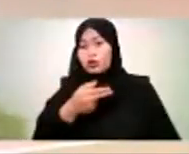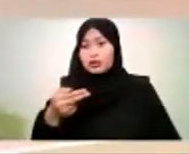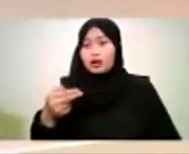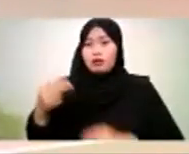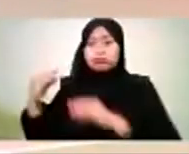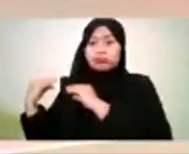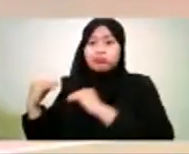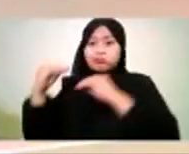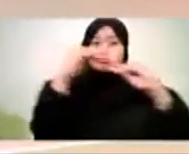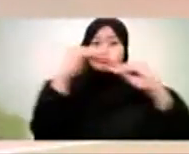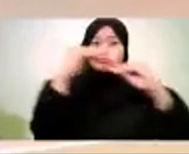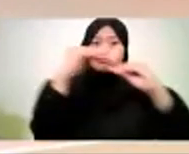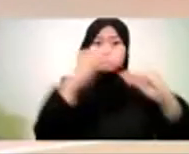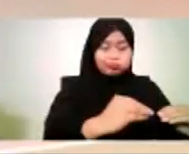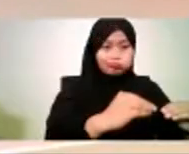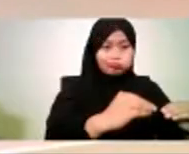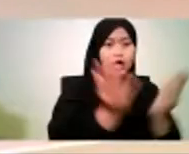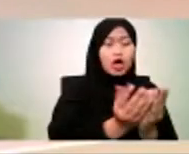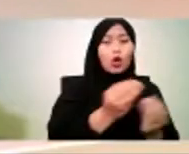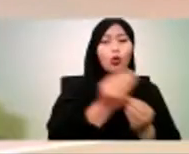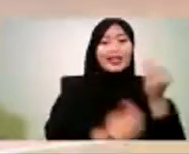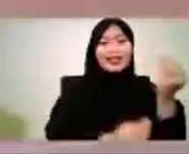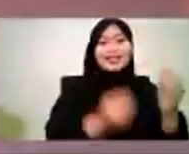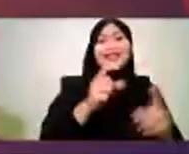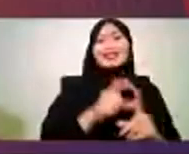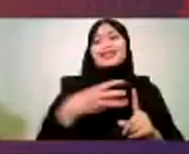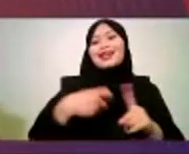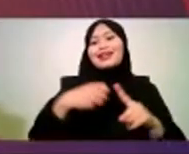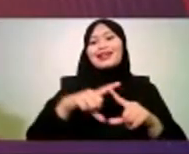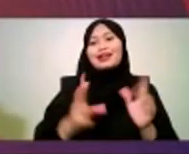diwakili oleh dekan Feb UGM terima